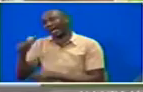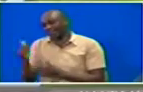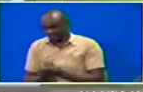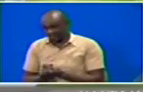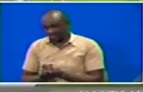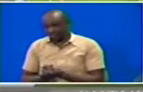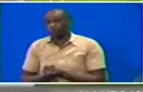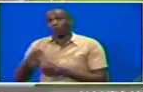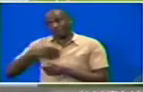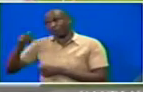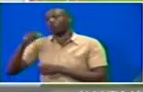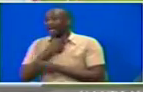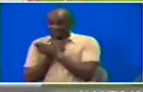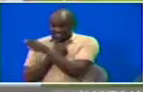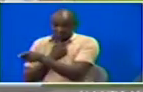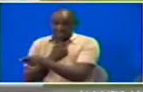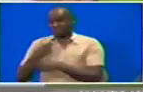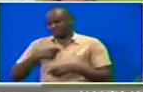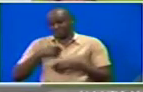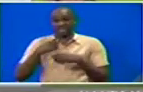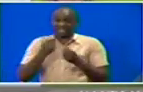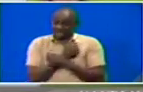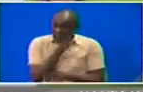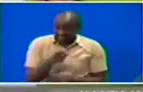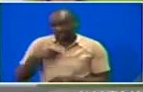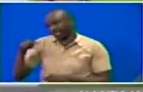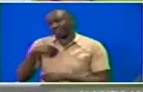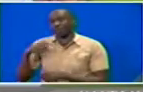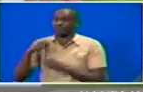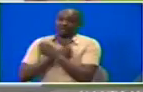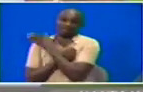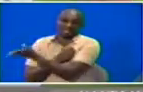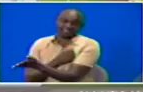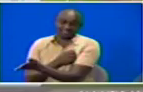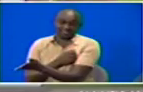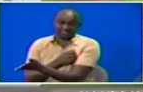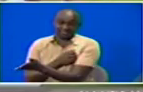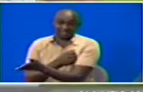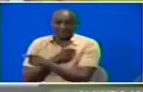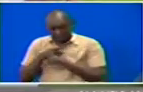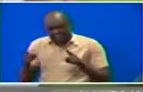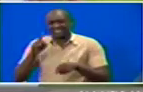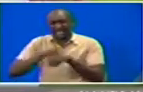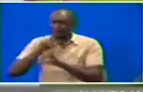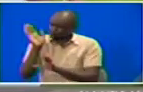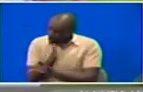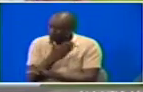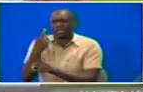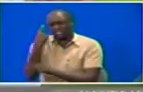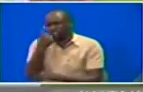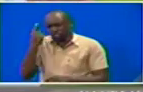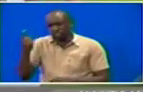So favorite ya watu saa zingine inakuwa sio favorite ya mwimbaji mwenyewe. Lakini kwa kila wimbo ambayo mtu